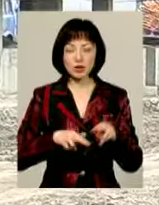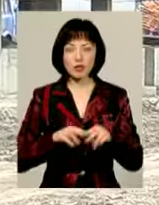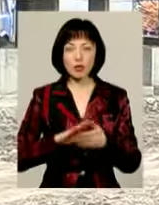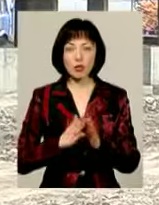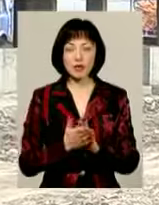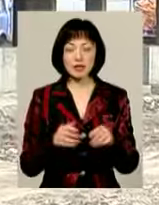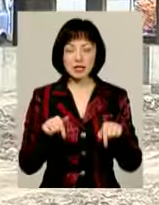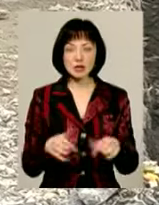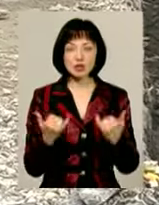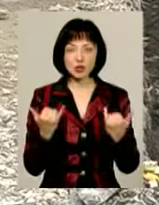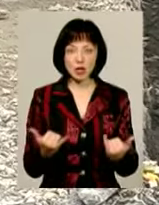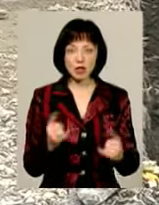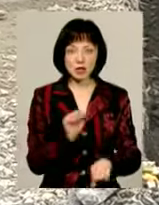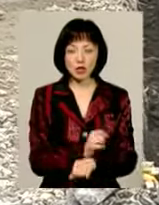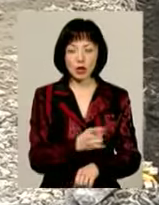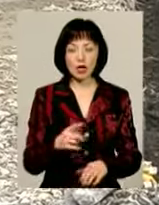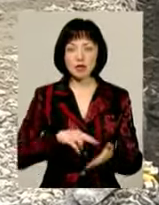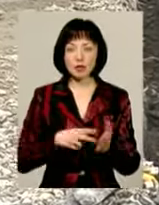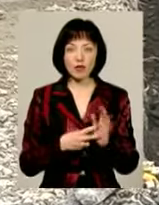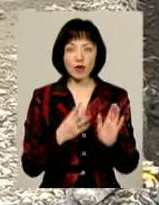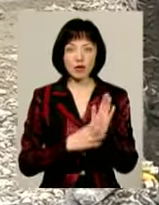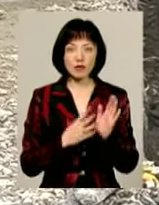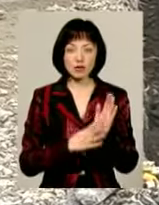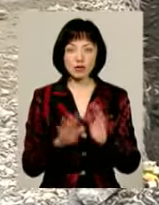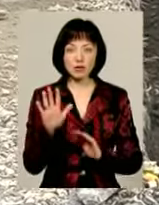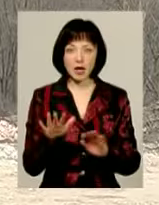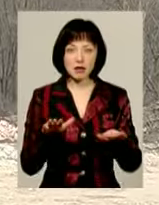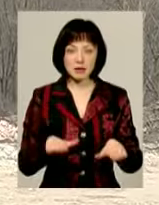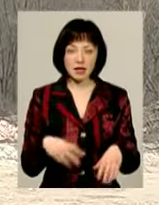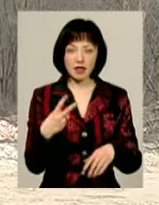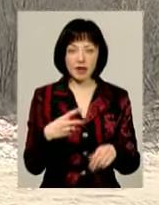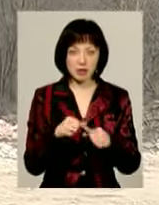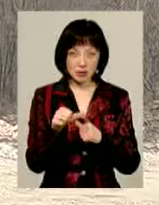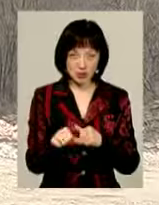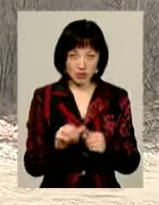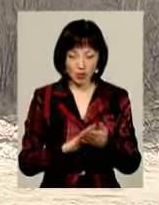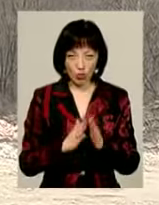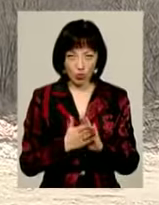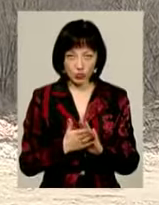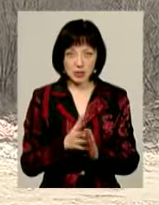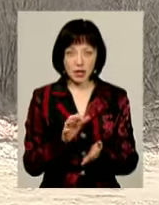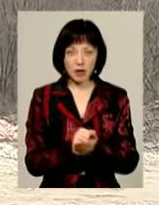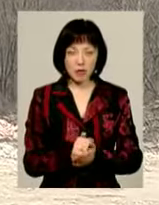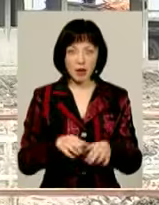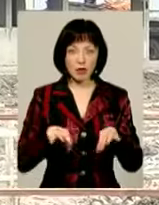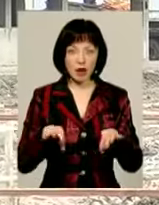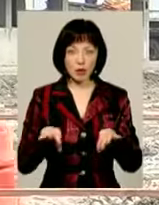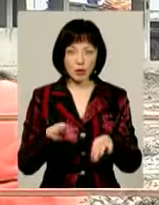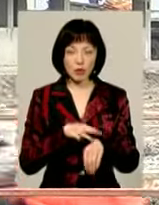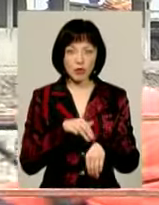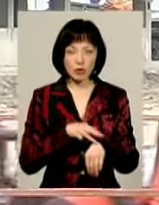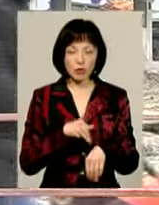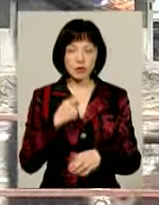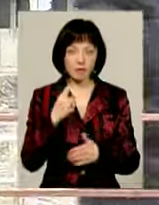умовами, на цій сучасній стоянці запланували 95 місць. 20 з них за угодою займе відомчий транспорт.